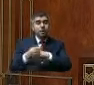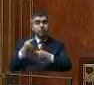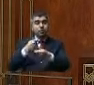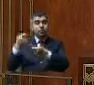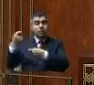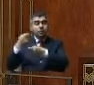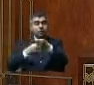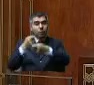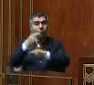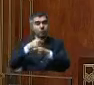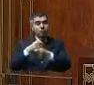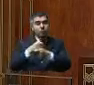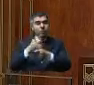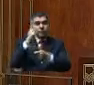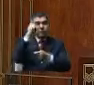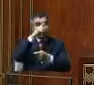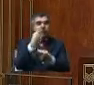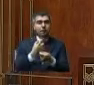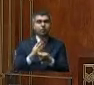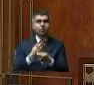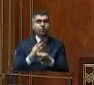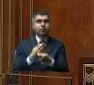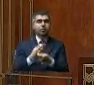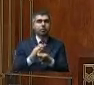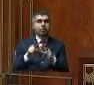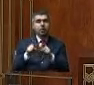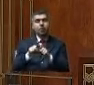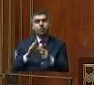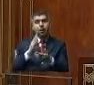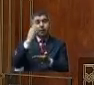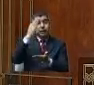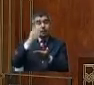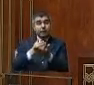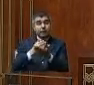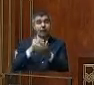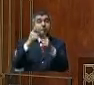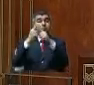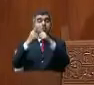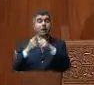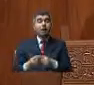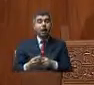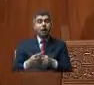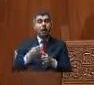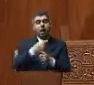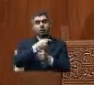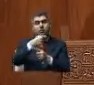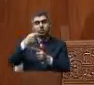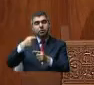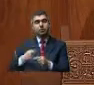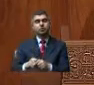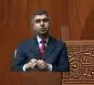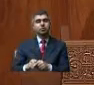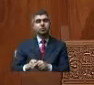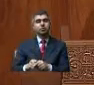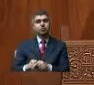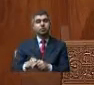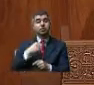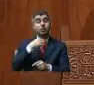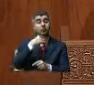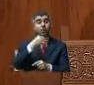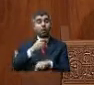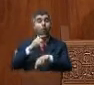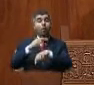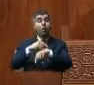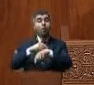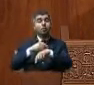الاقتصادية الصعبة، إذ دأبت على تخصيص أكثر من نصف اعتمادات الميزانية لهذه القطاعات. واعتبار لعامل